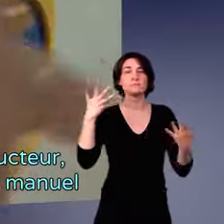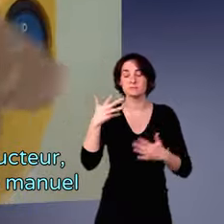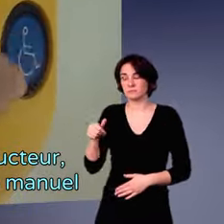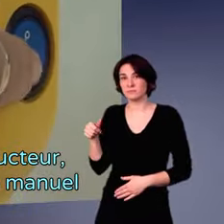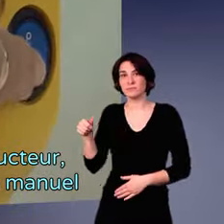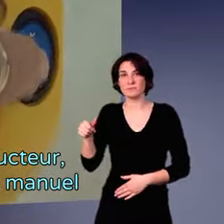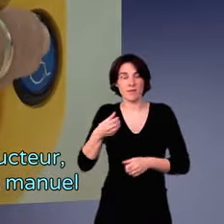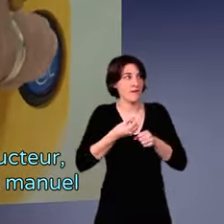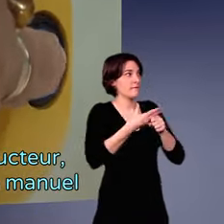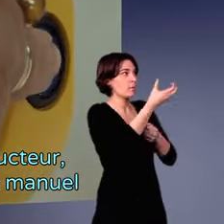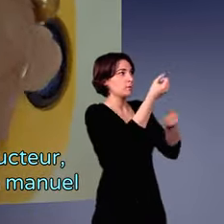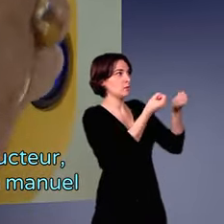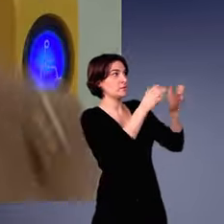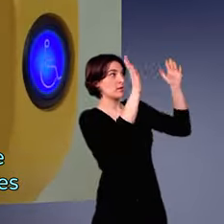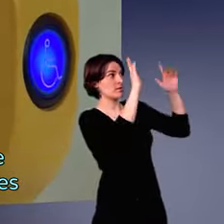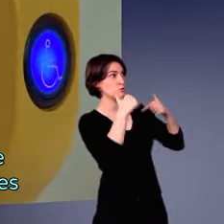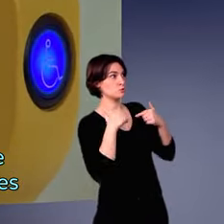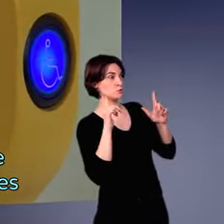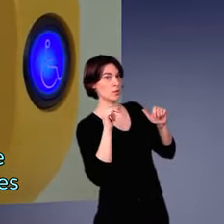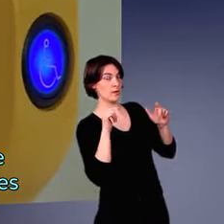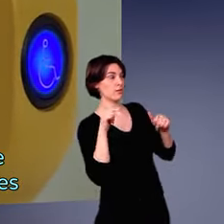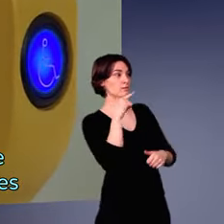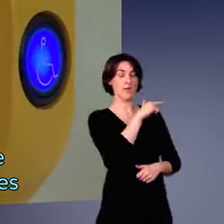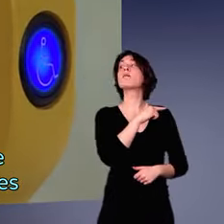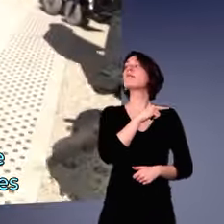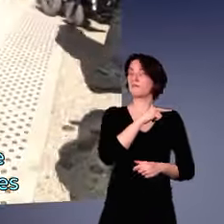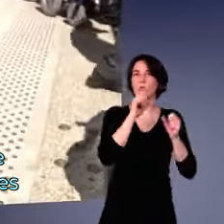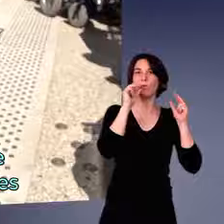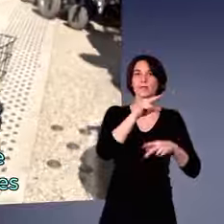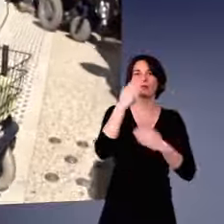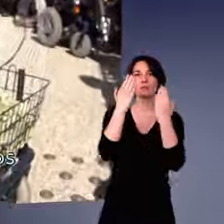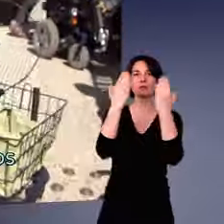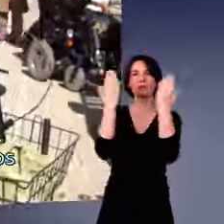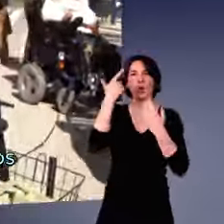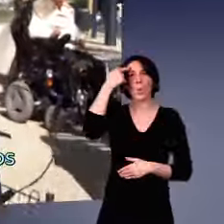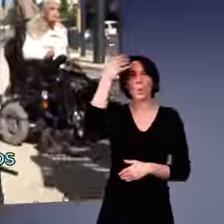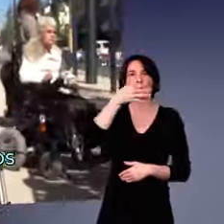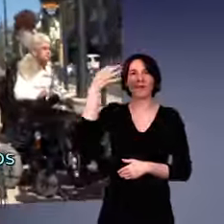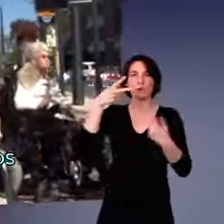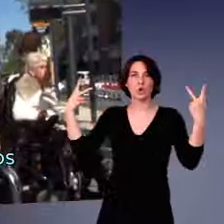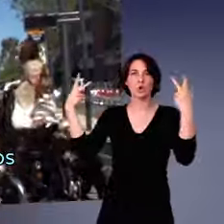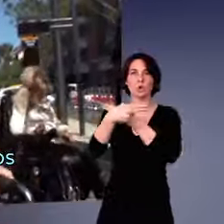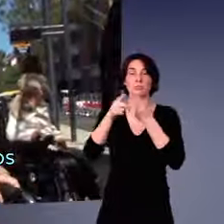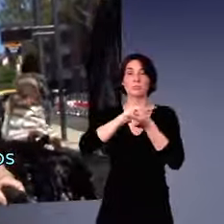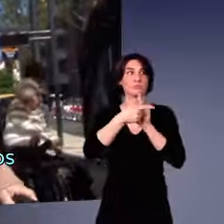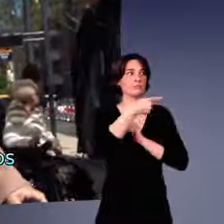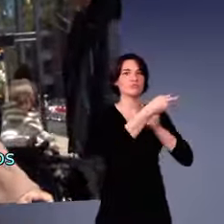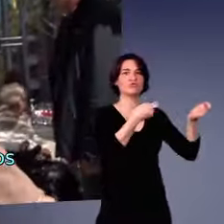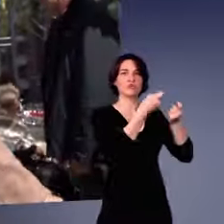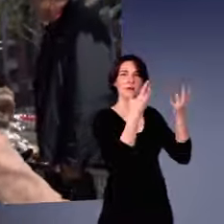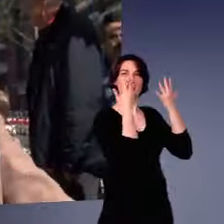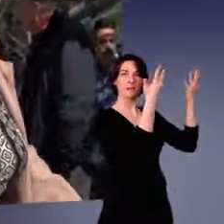qui peut alors passer en mode manuel pour piloter l'ouverture et la fermeture des portes en laissant plus de temps que